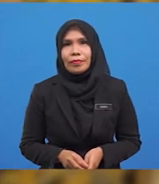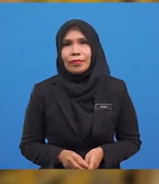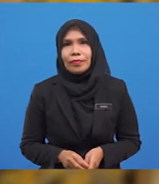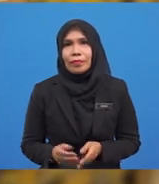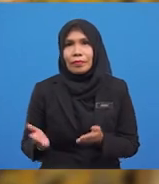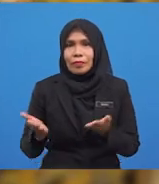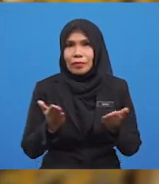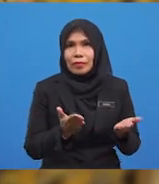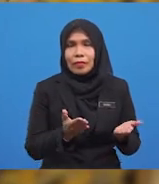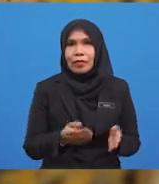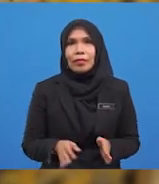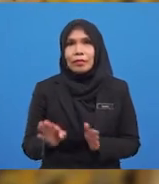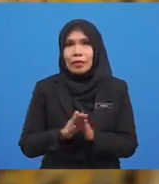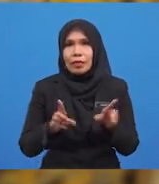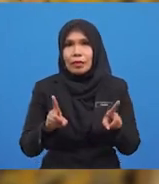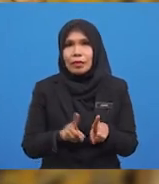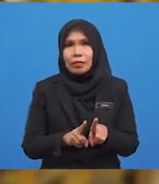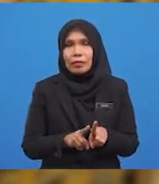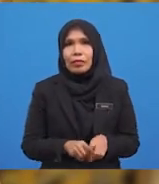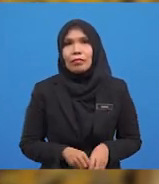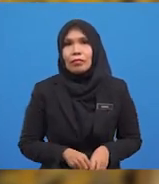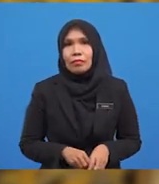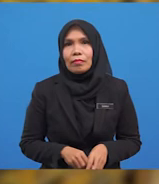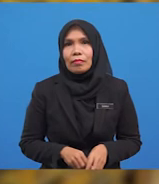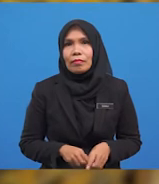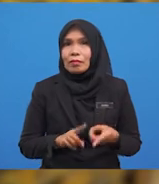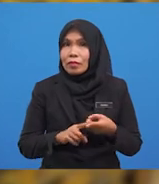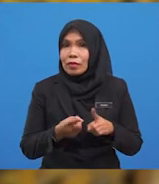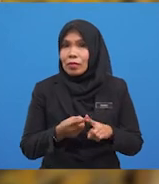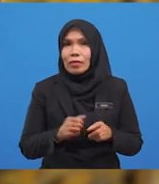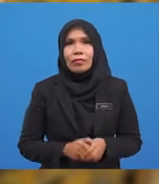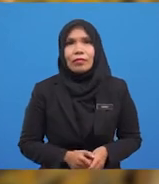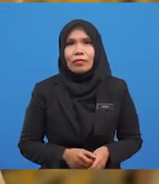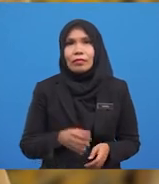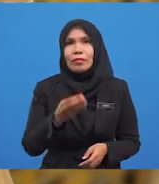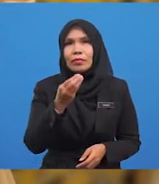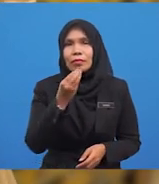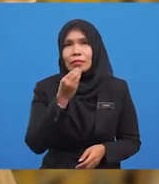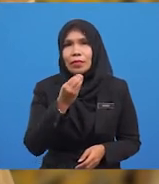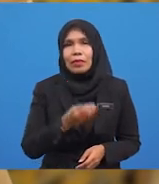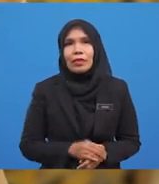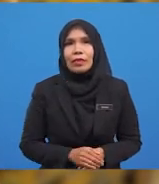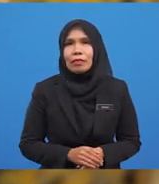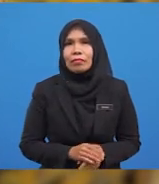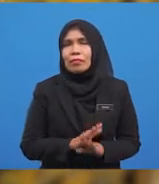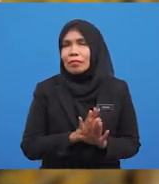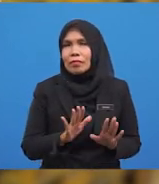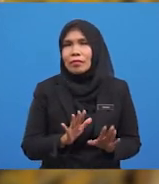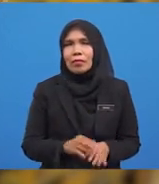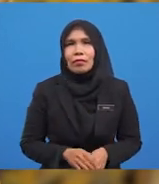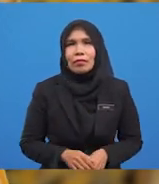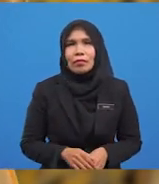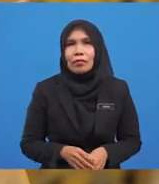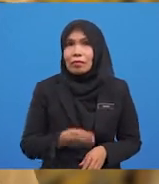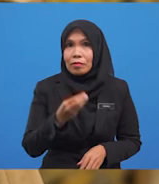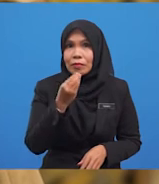teman pulang dari majlis santapan. Makan usahlah sebarang makan,